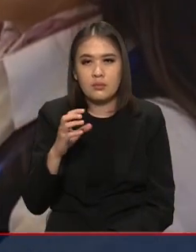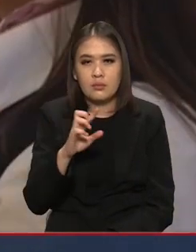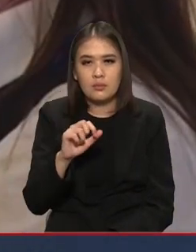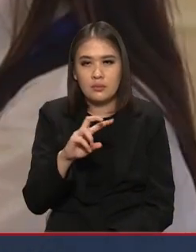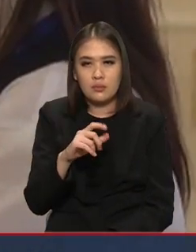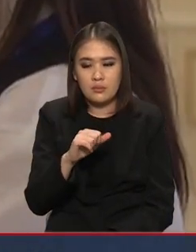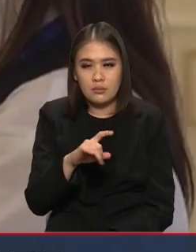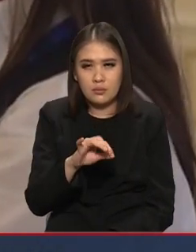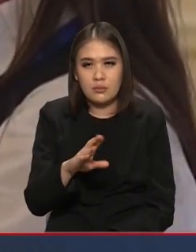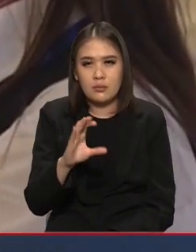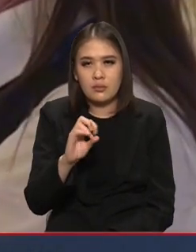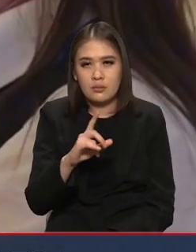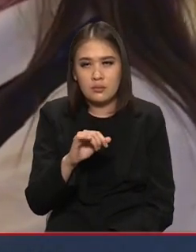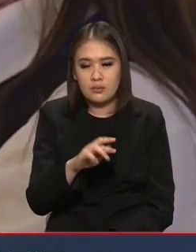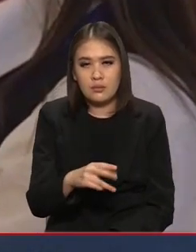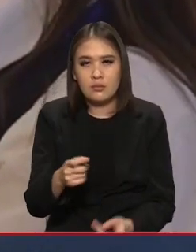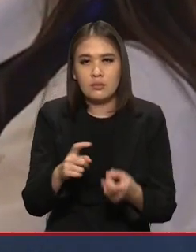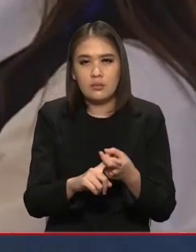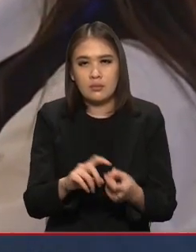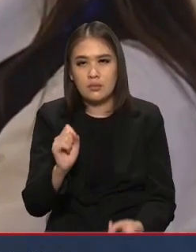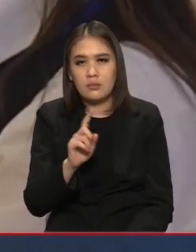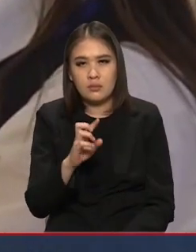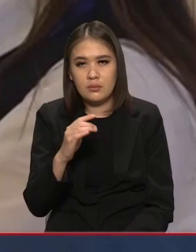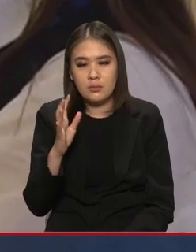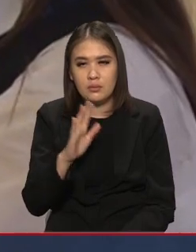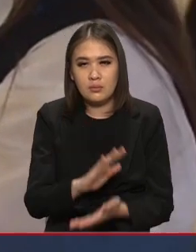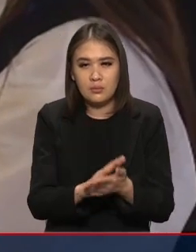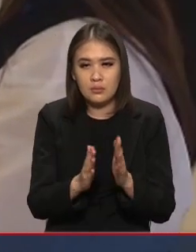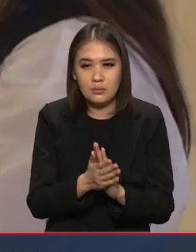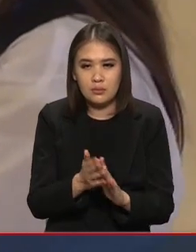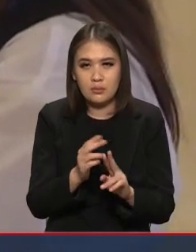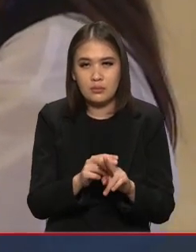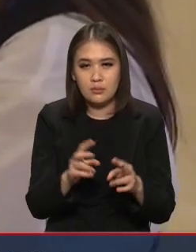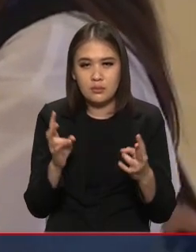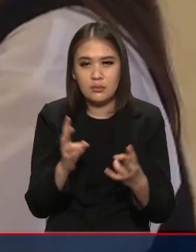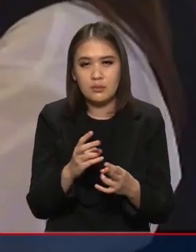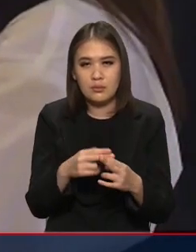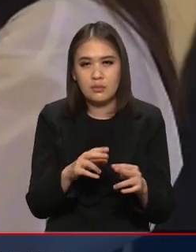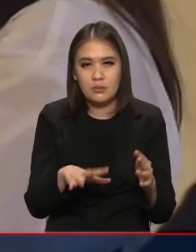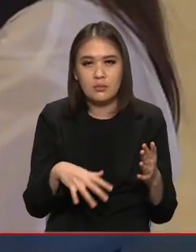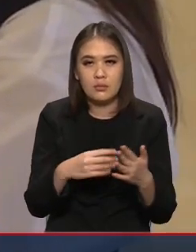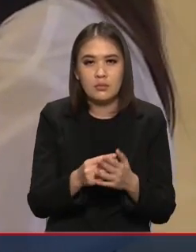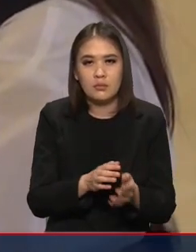Rumuniya'a jene Vengriya'a da qatısta. Bül bizdiñ Azerbaycanmen aradağı ariptestigimizde dağayta tüsöt. İnvestisyalık